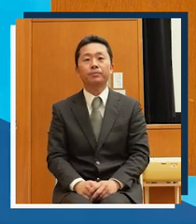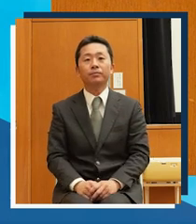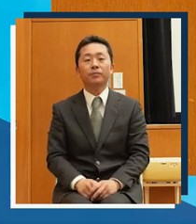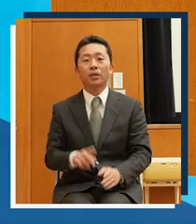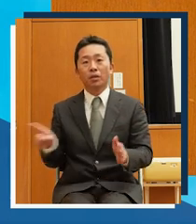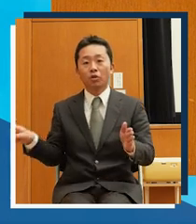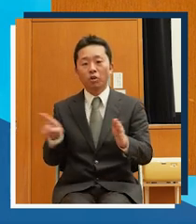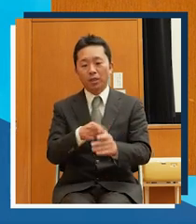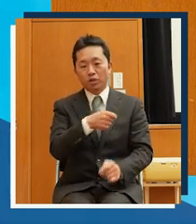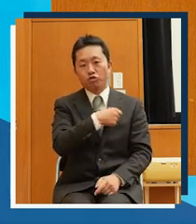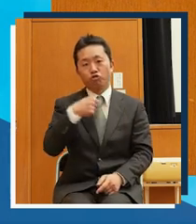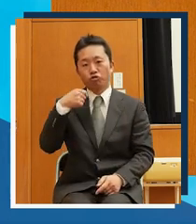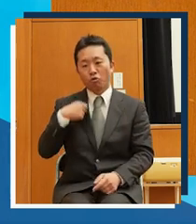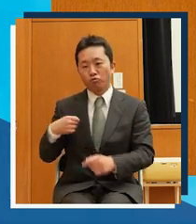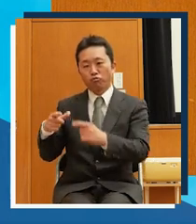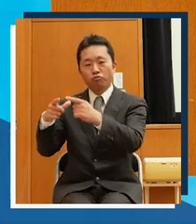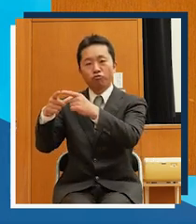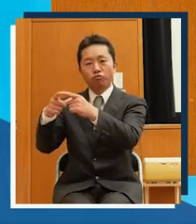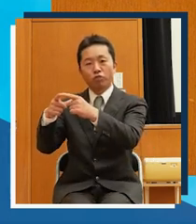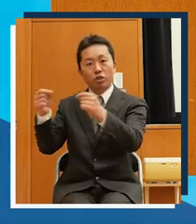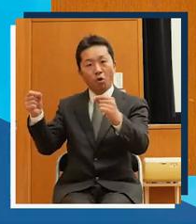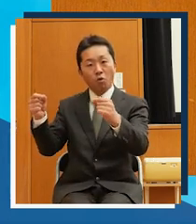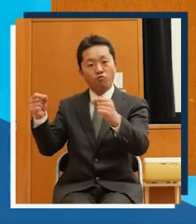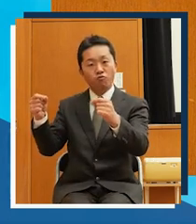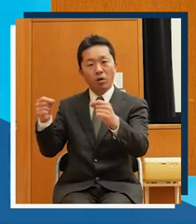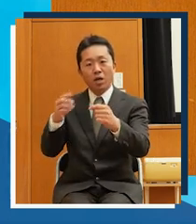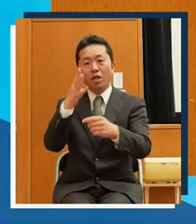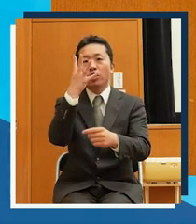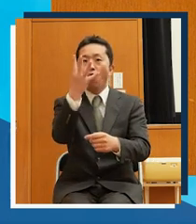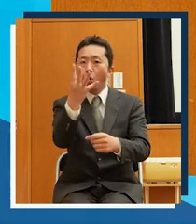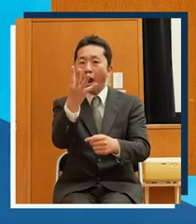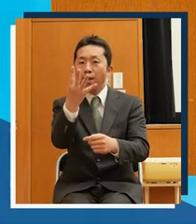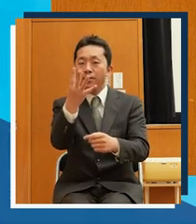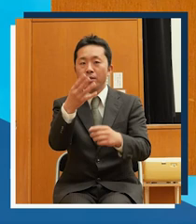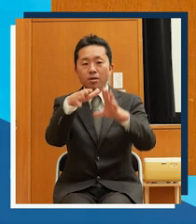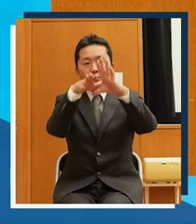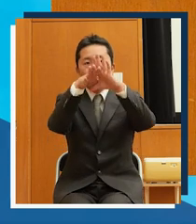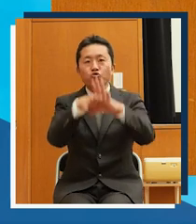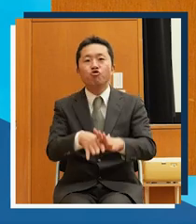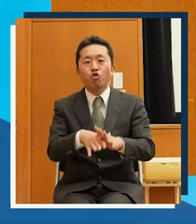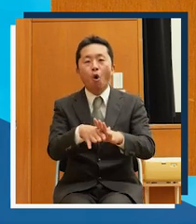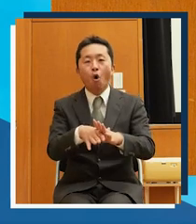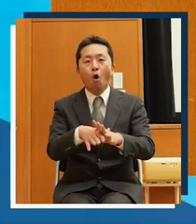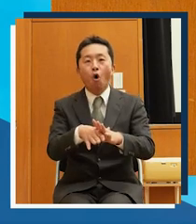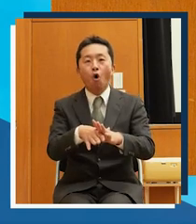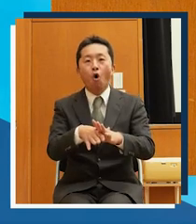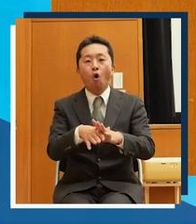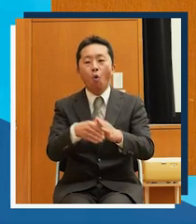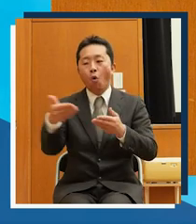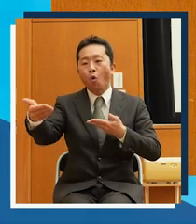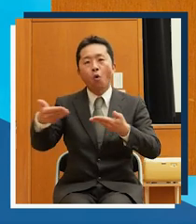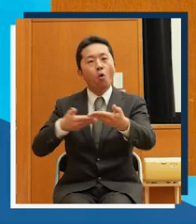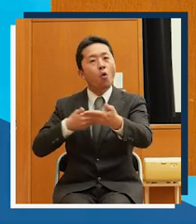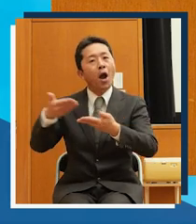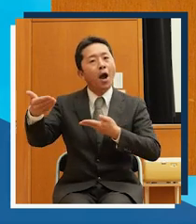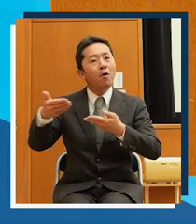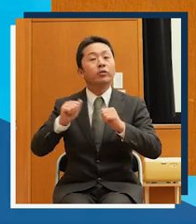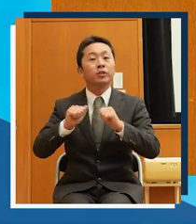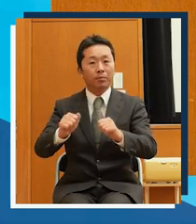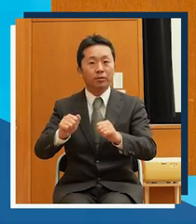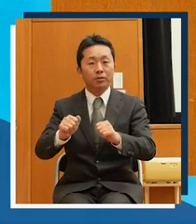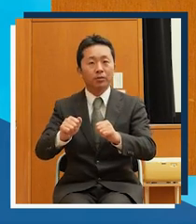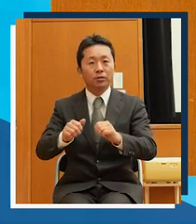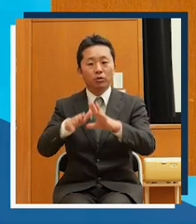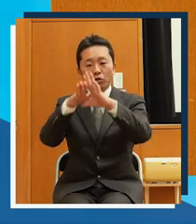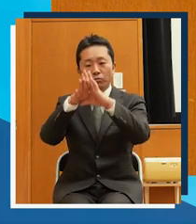これまで中国と日本政府はえ4回にわってえその文書を交換していますその